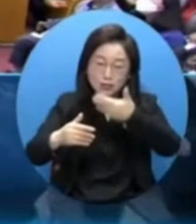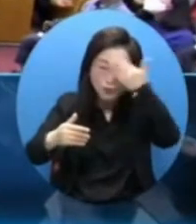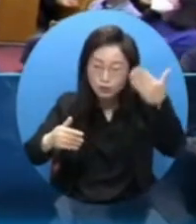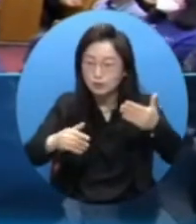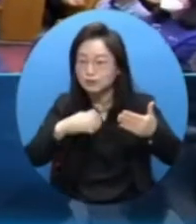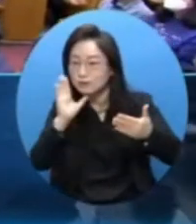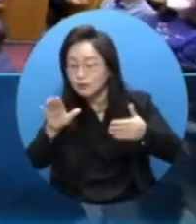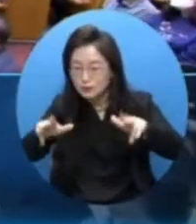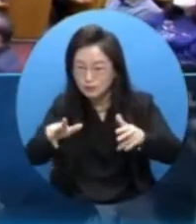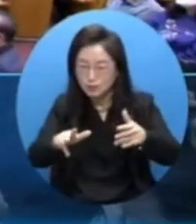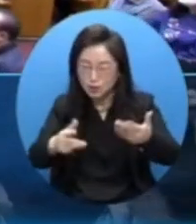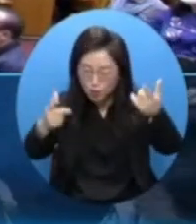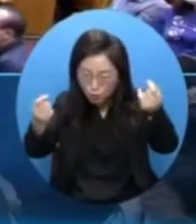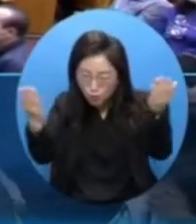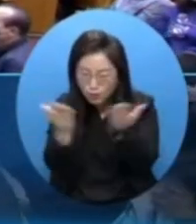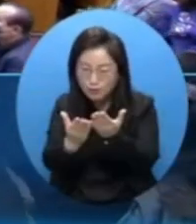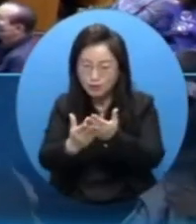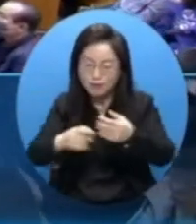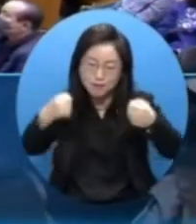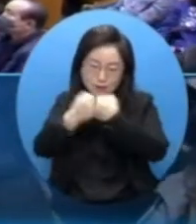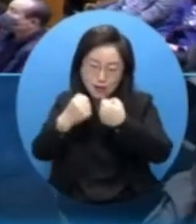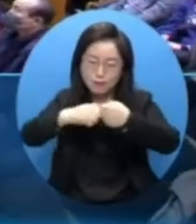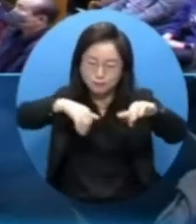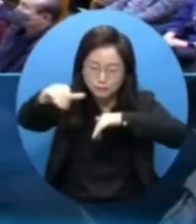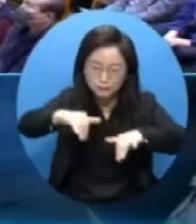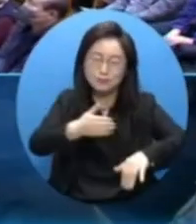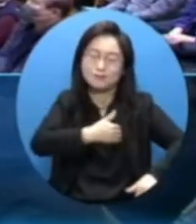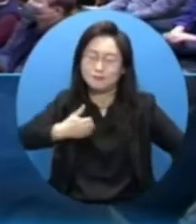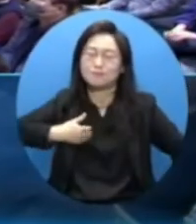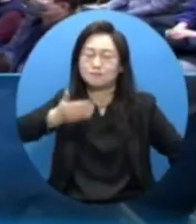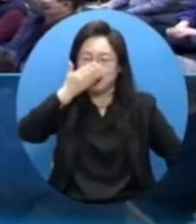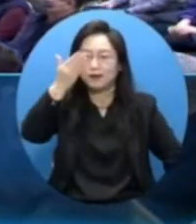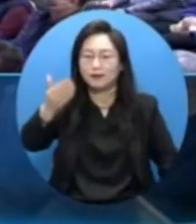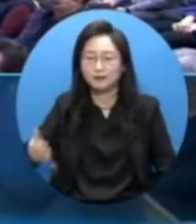같아서 싸움이나 출입해 감당할 수 있으니